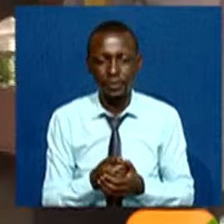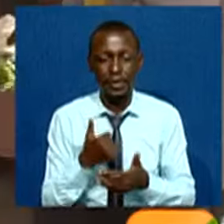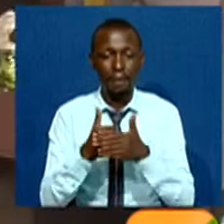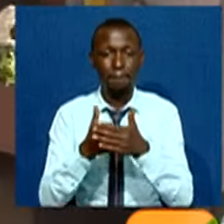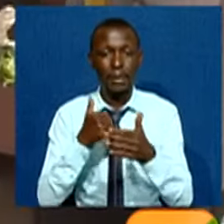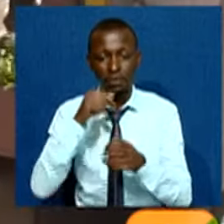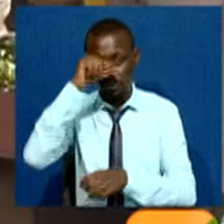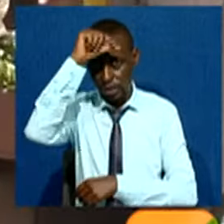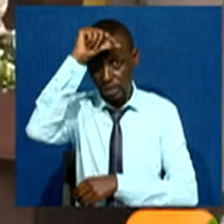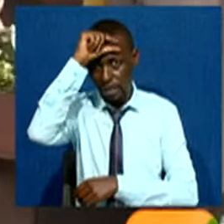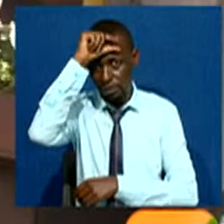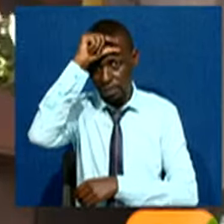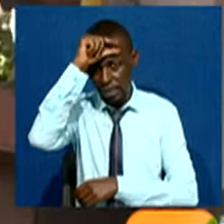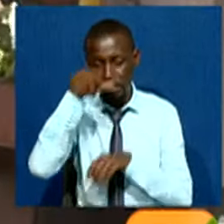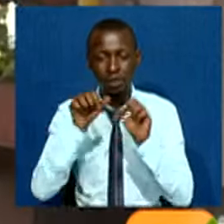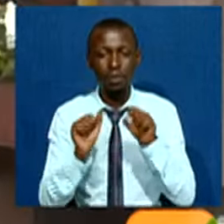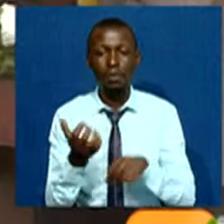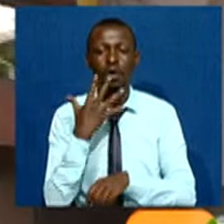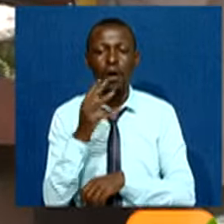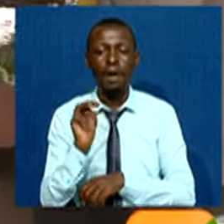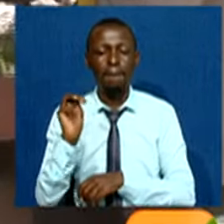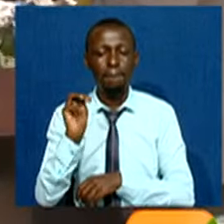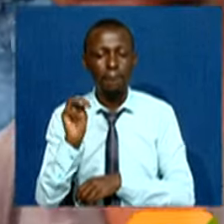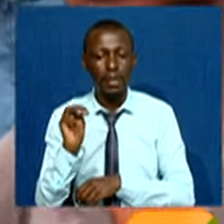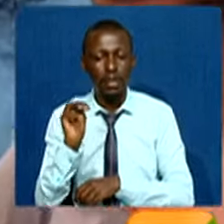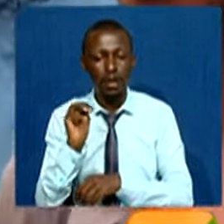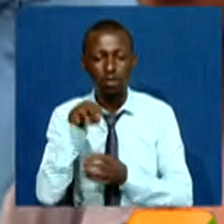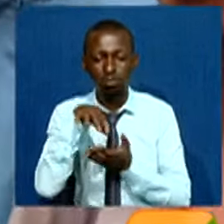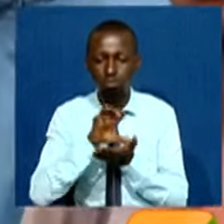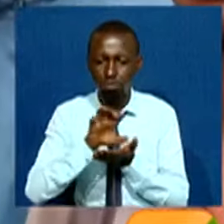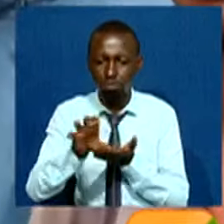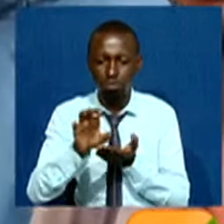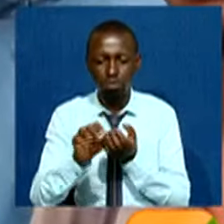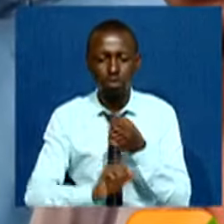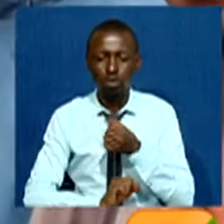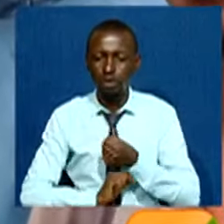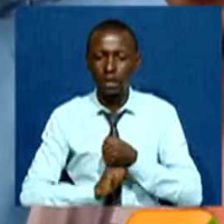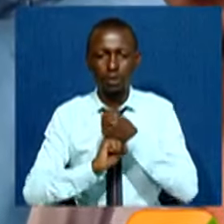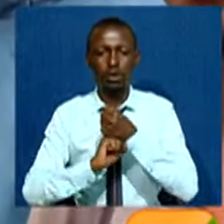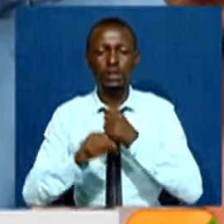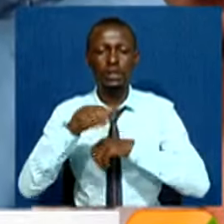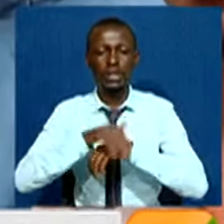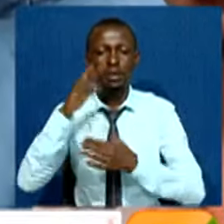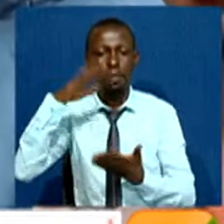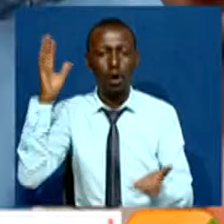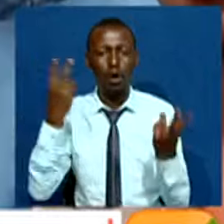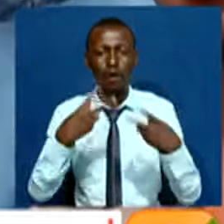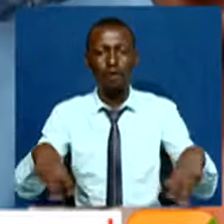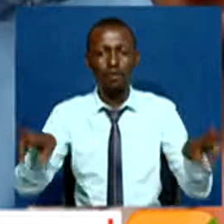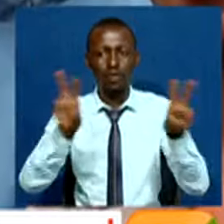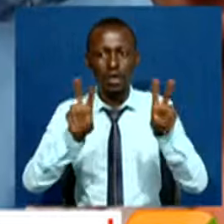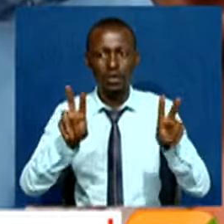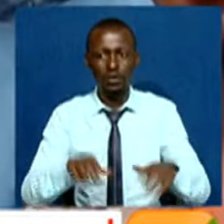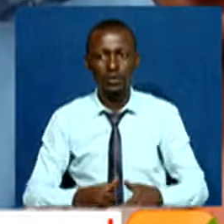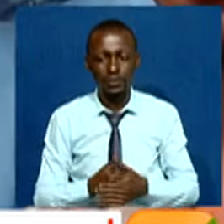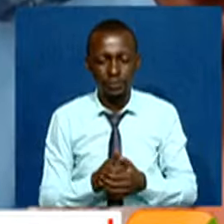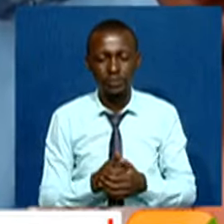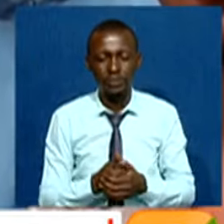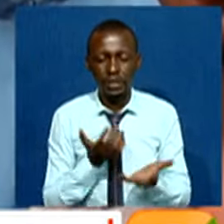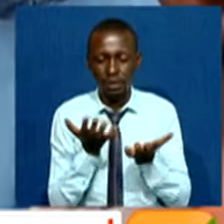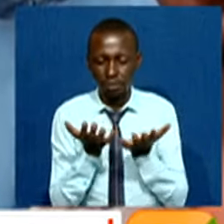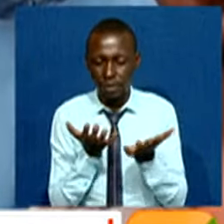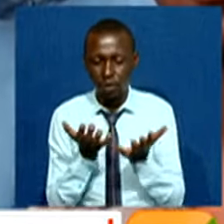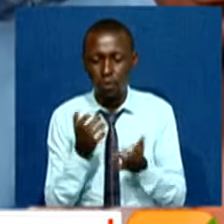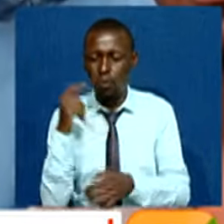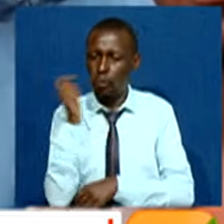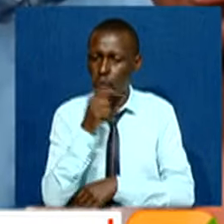committed 500 million shillings for value addition of the crops. Wote mpaka wote wamemaliza kwa mfano na kuendelea na ninafanya biashara ya